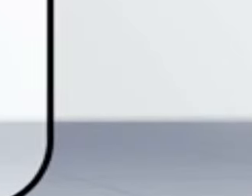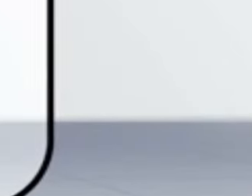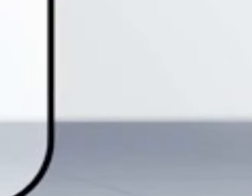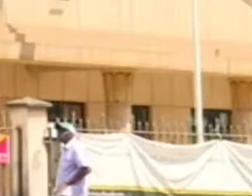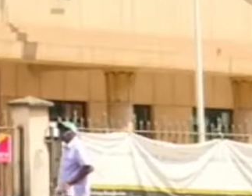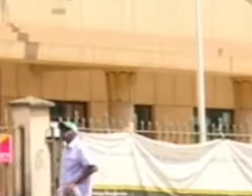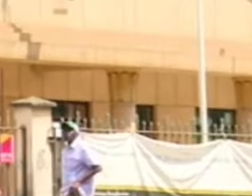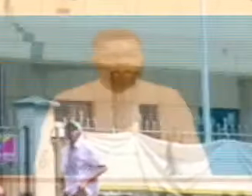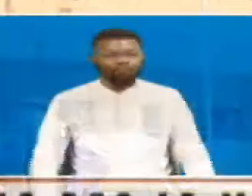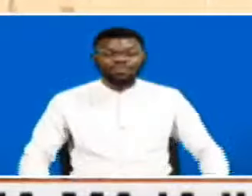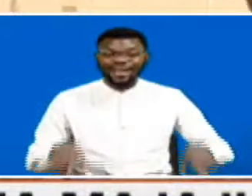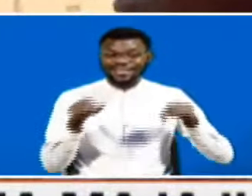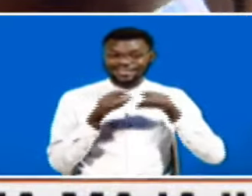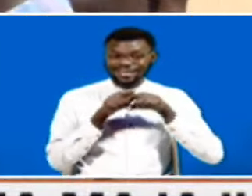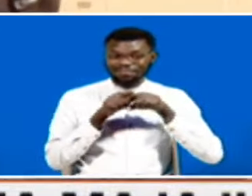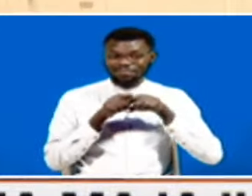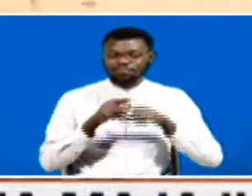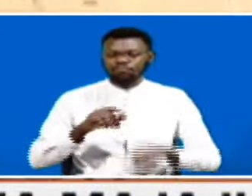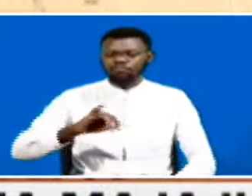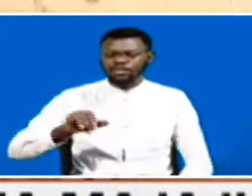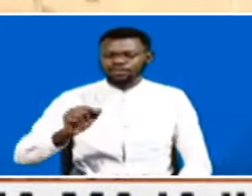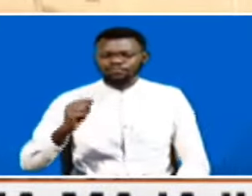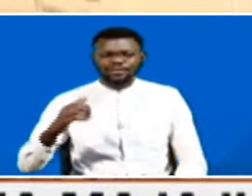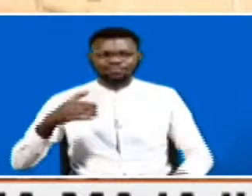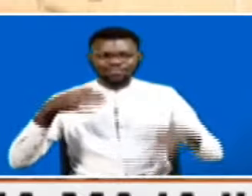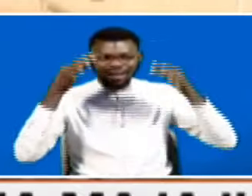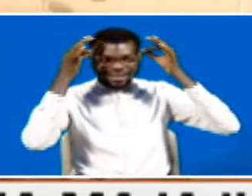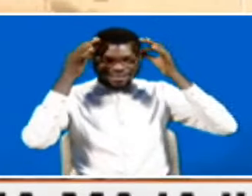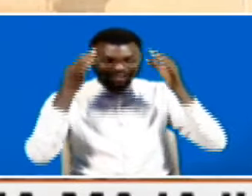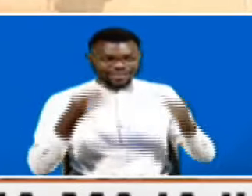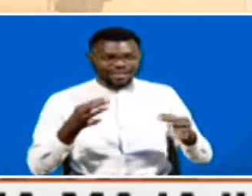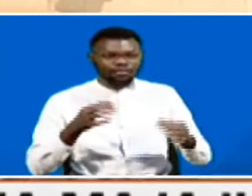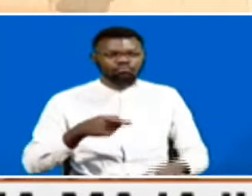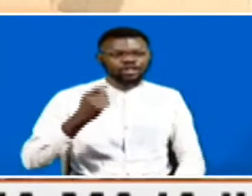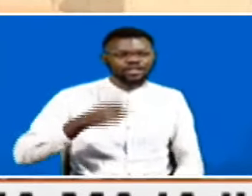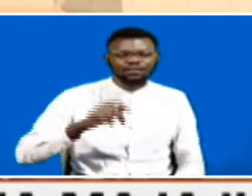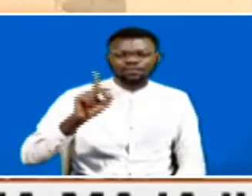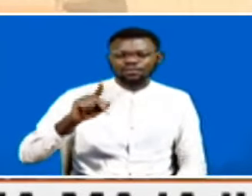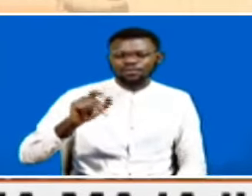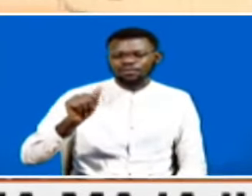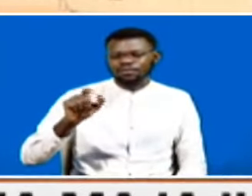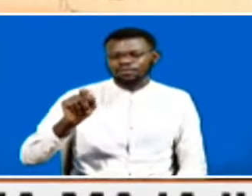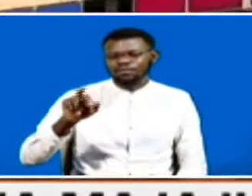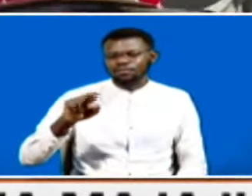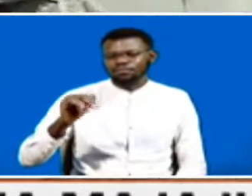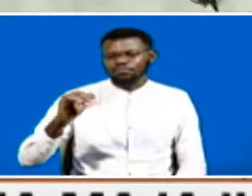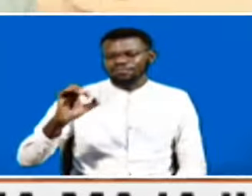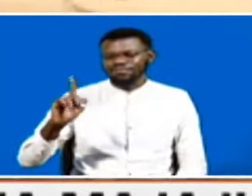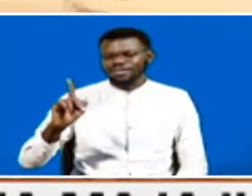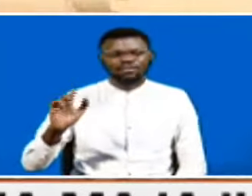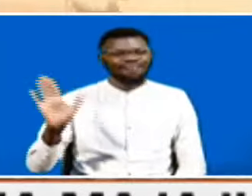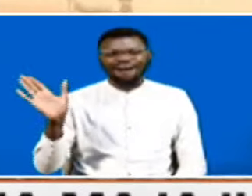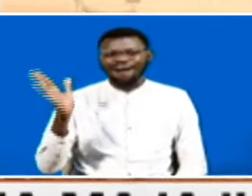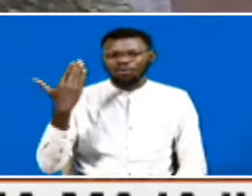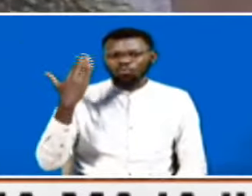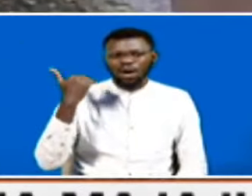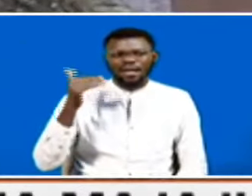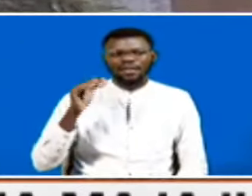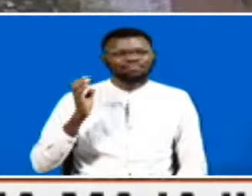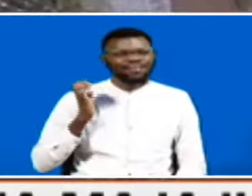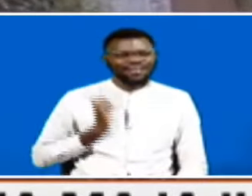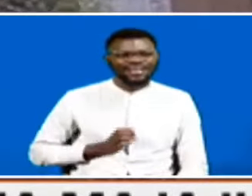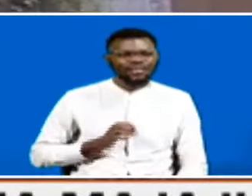nukuu. Hata hivyo, JSC imeafikia kumuondoa hakimu mkuu Patrick Wambugu kwa utovu wa nidhamu na utovu wa maadili.